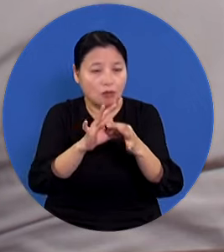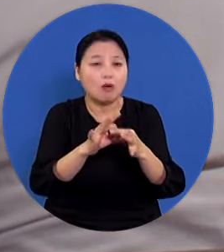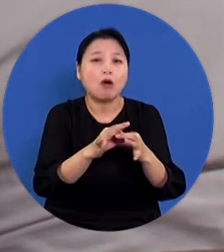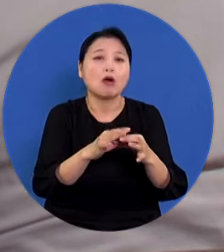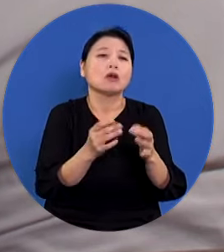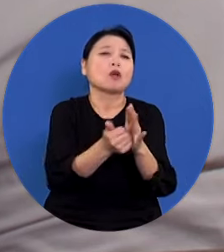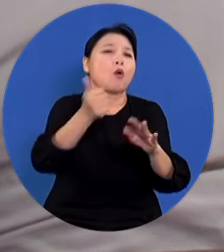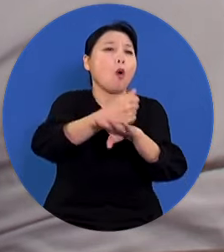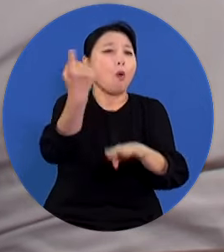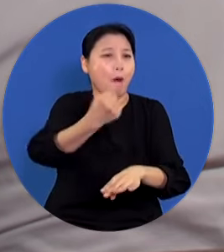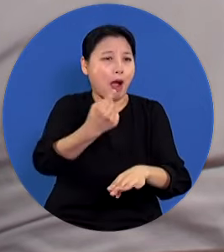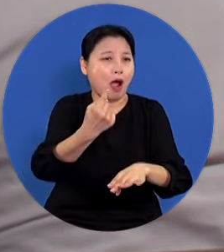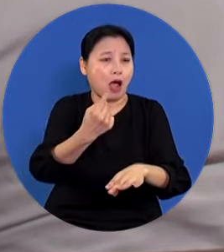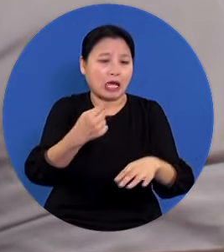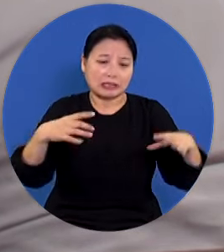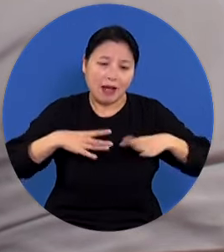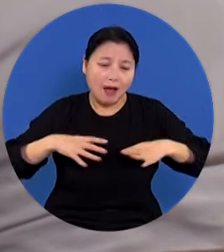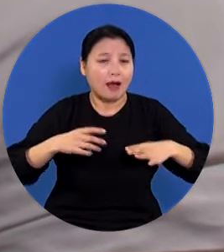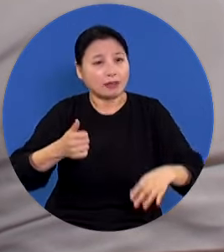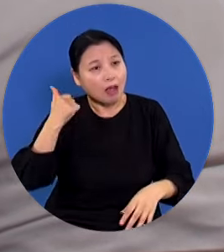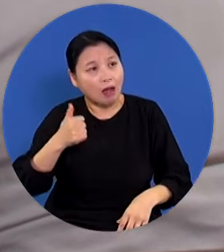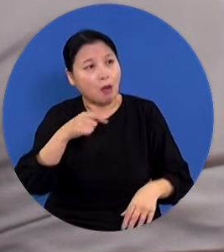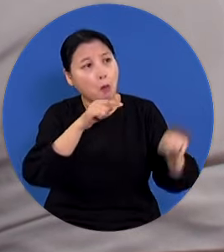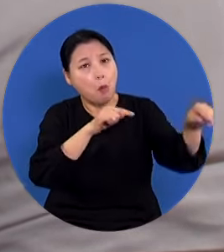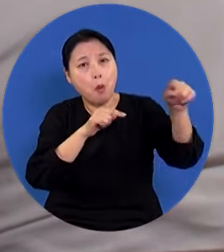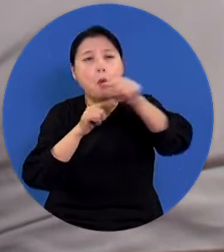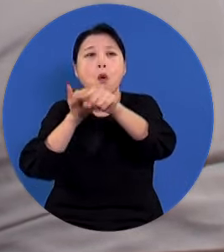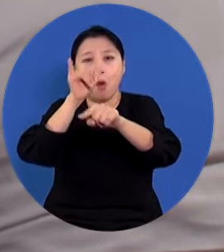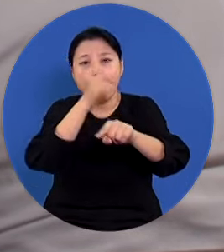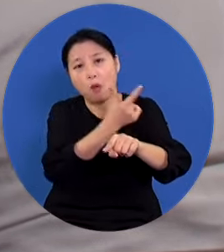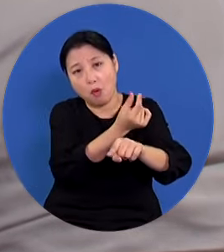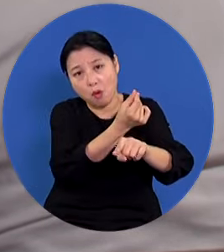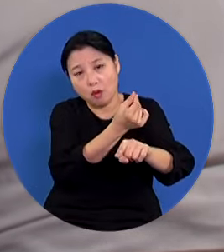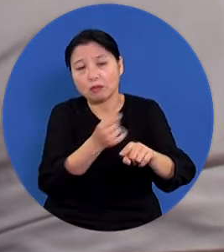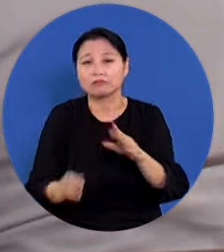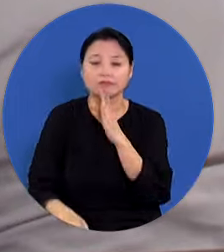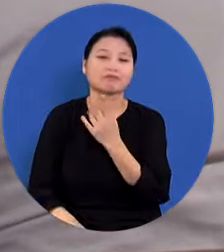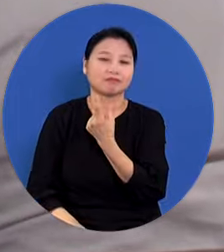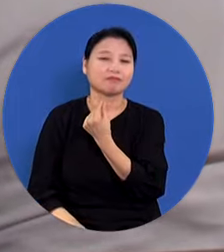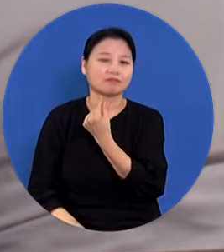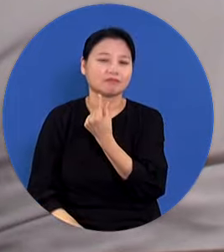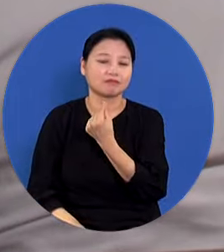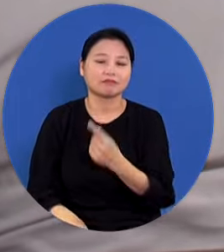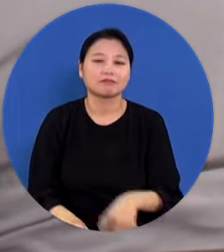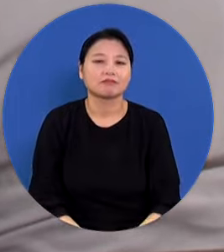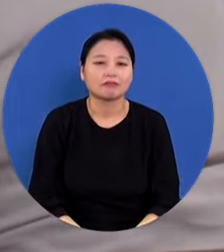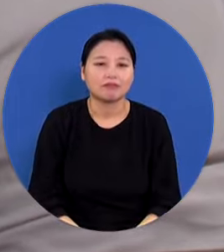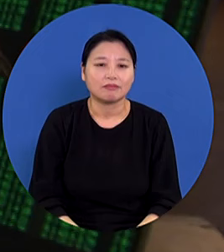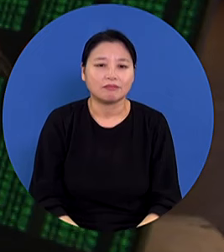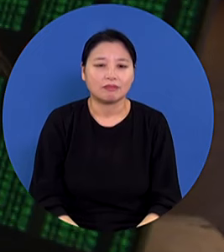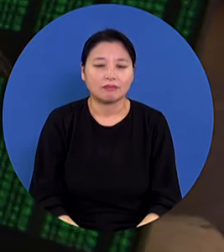하자. 실패 담을 서로 공유하자. 이런 운동이 있었다는 거 있었나 봐요. 예예 맞습니다. 그죠? 예예 예.